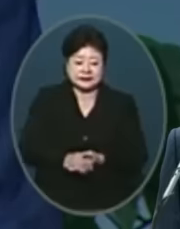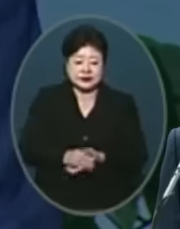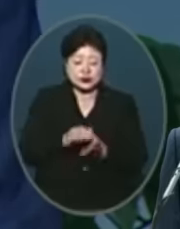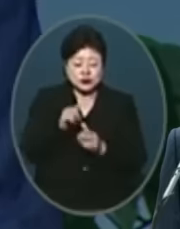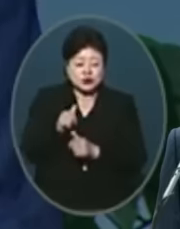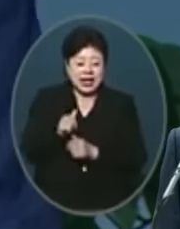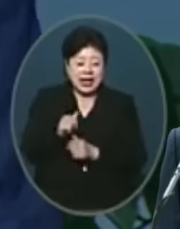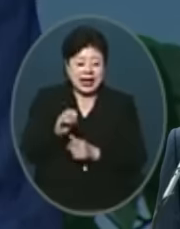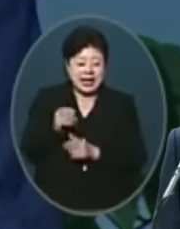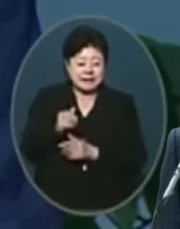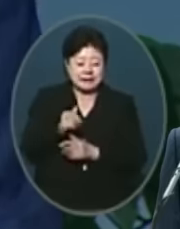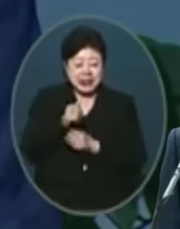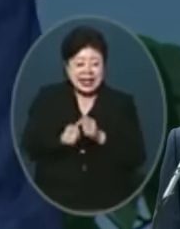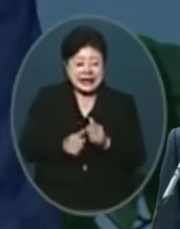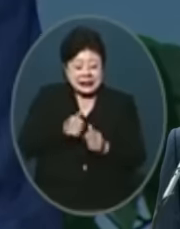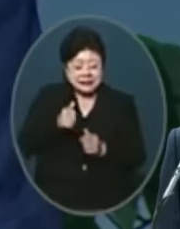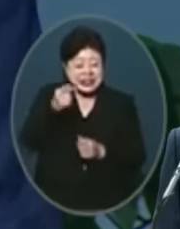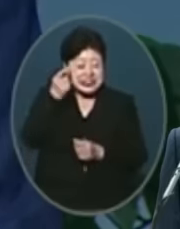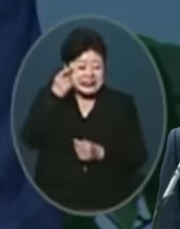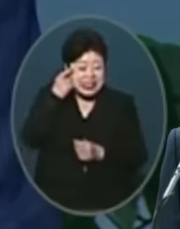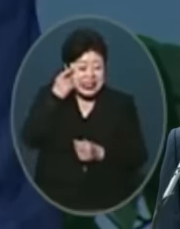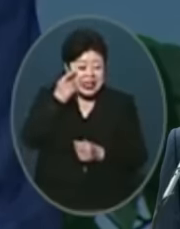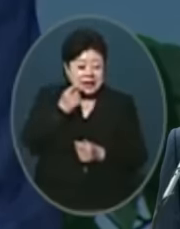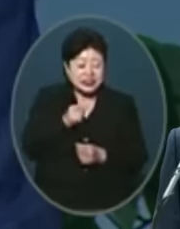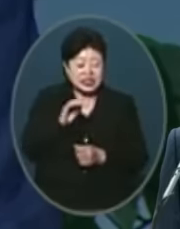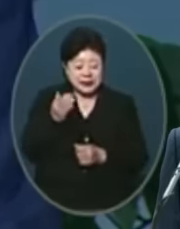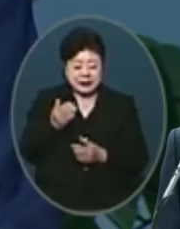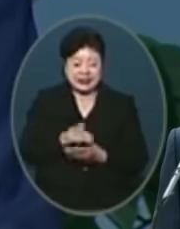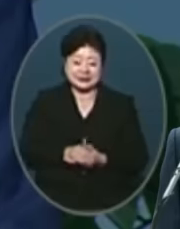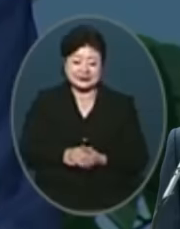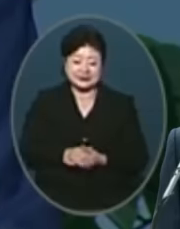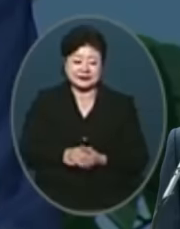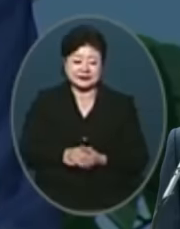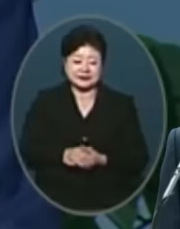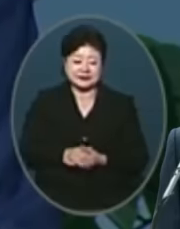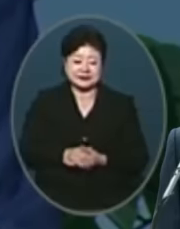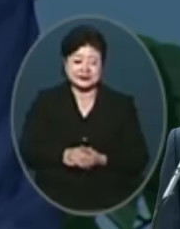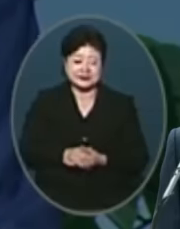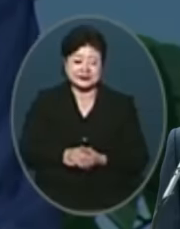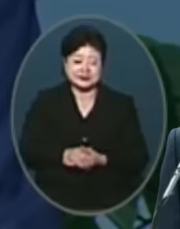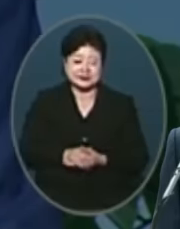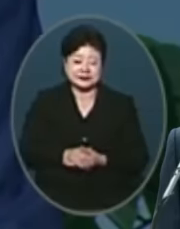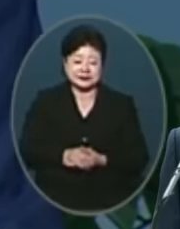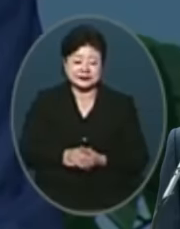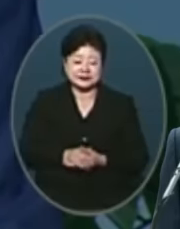여호수아와 갈렙처럼 하나님이 생각한 대로 되는 것입니다.